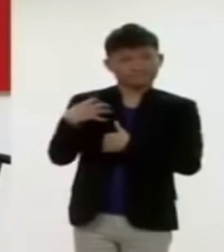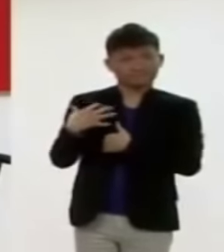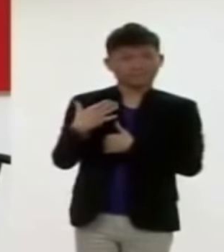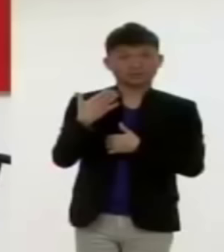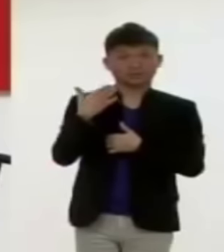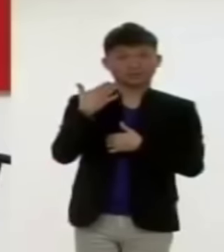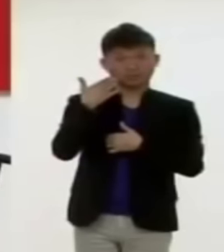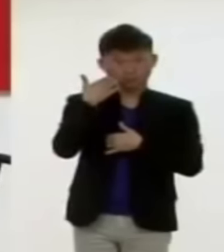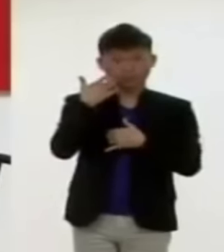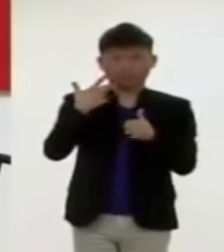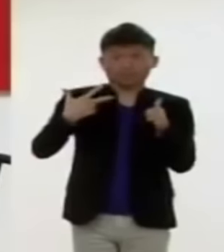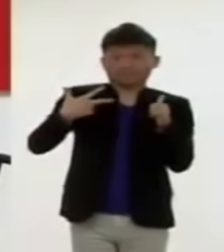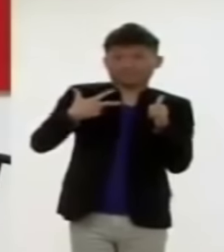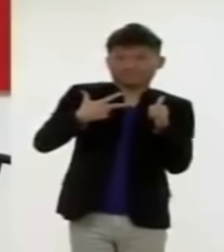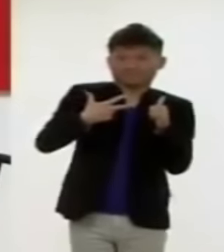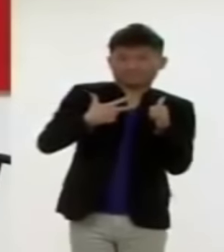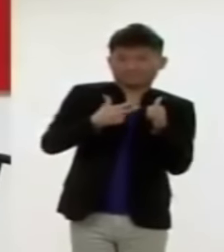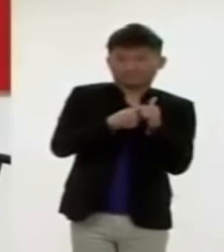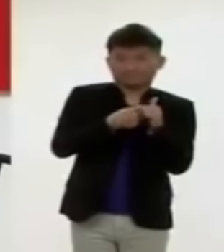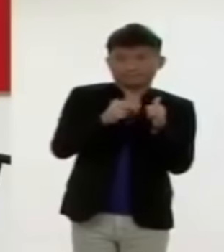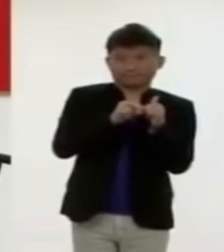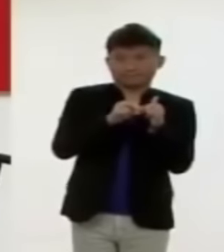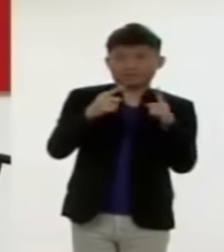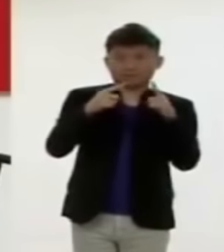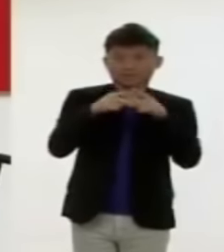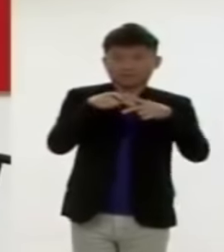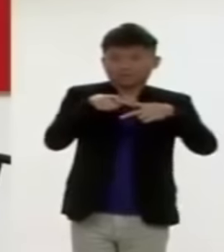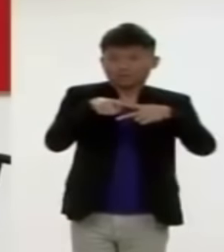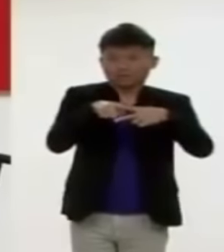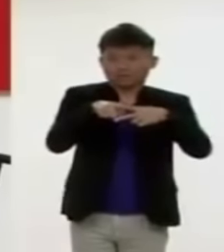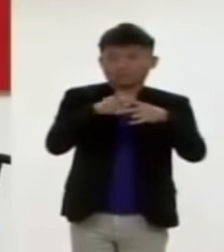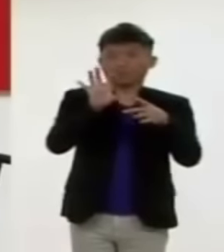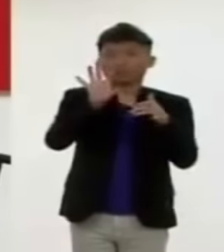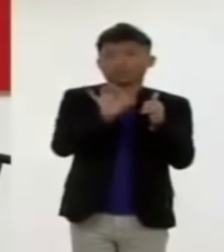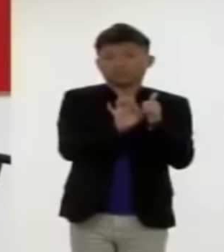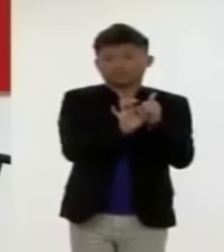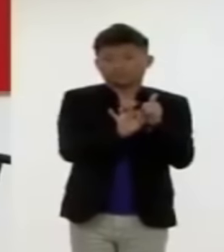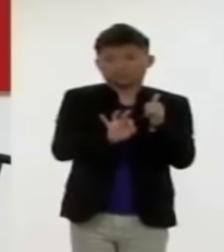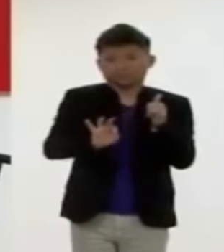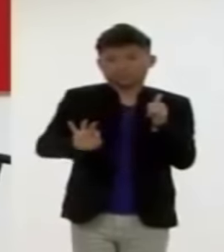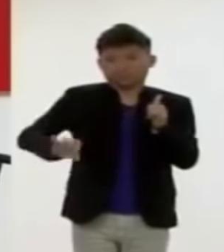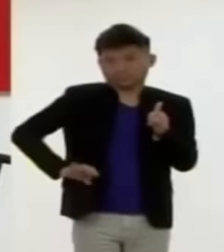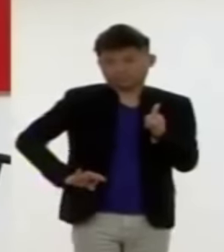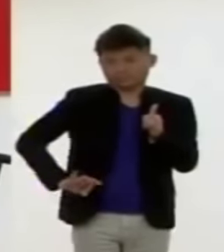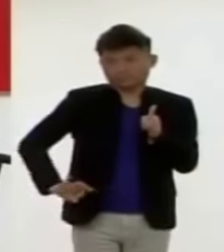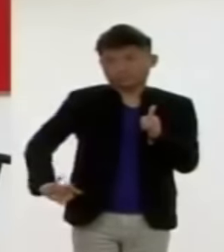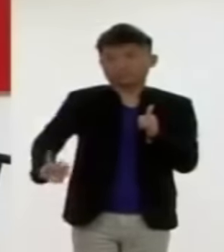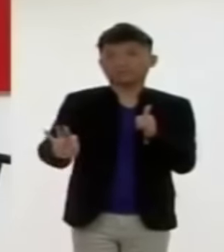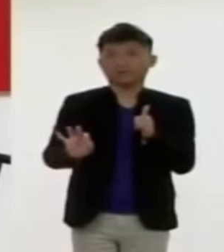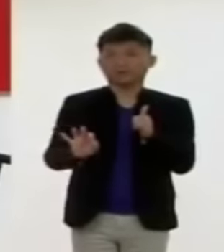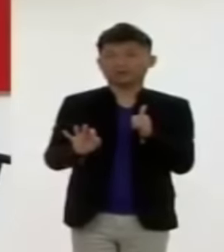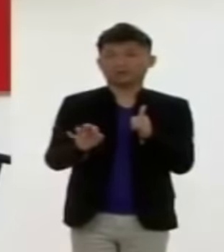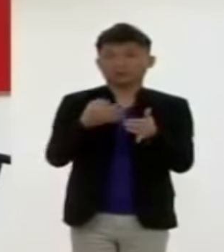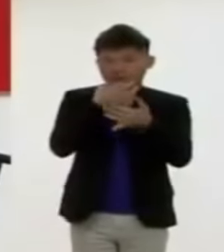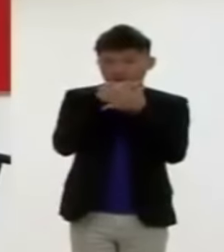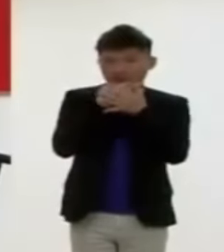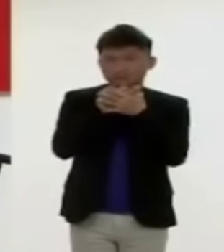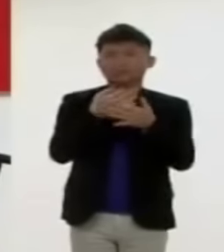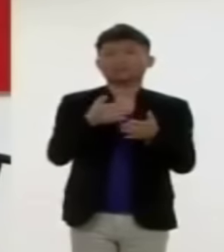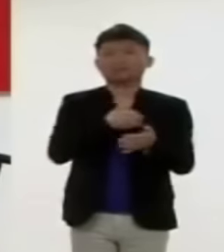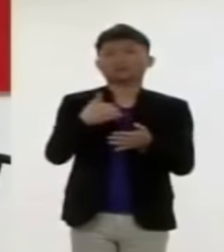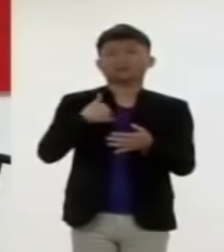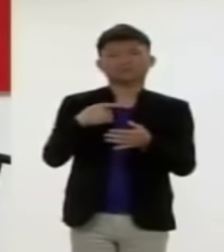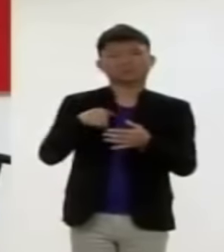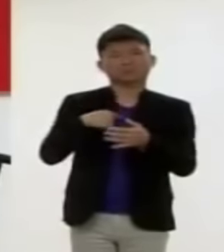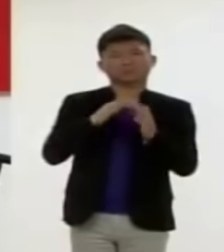要打一个人工尿管，我们就可以理赔很多钱。那个时候我家还很穷很穷，可是我们不